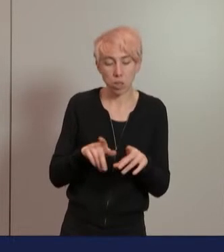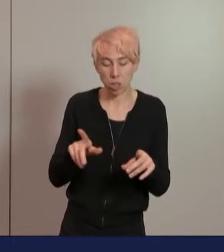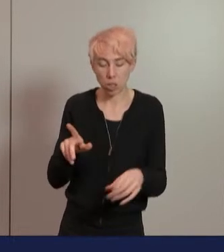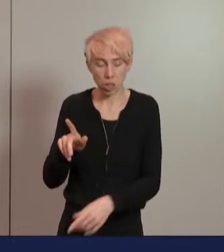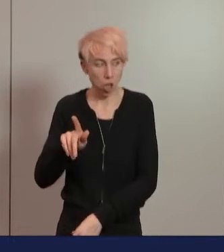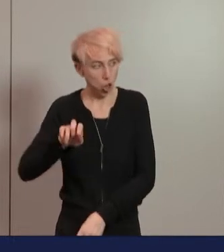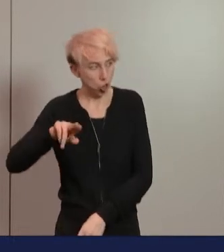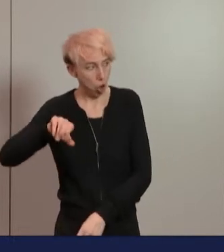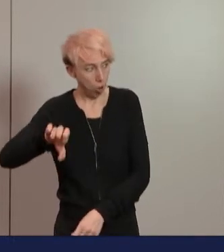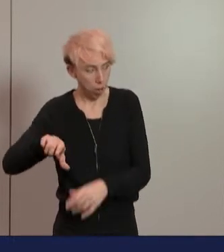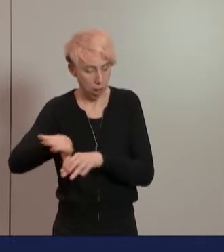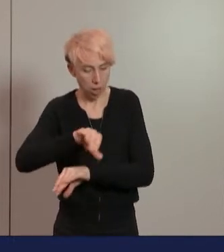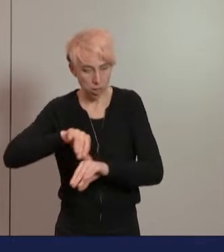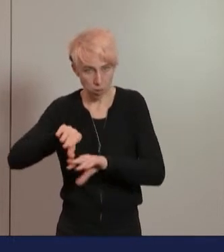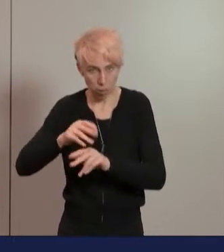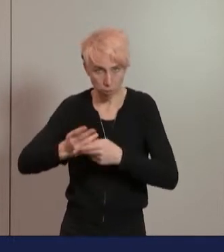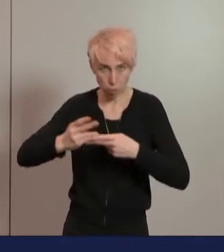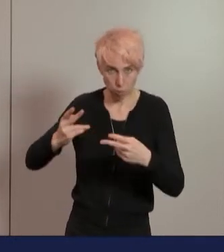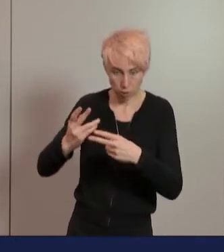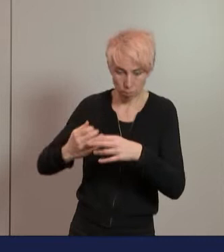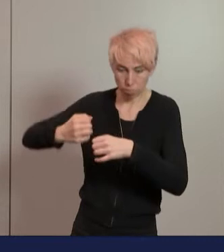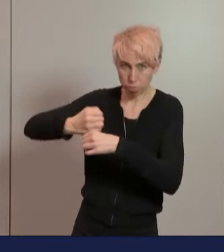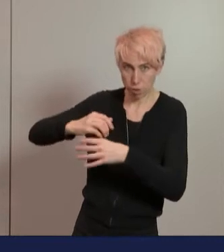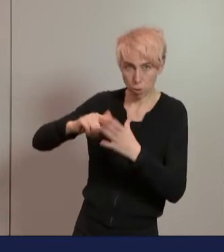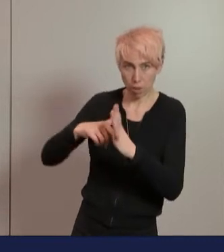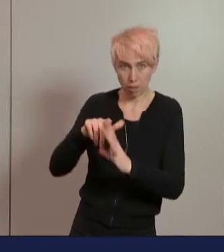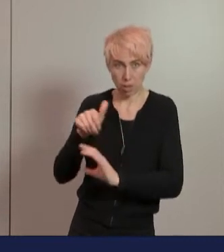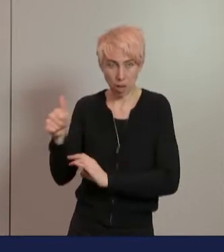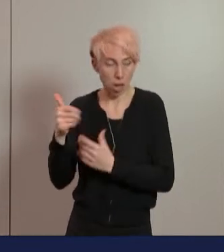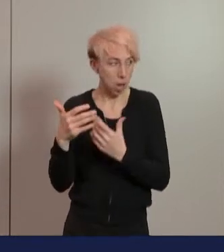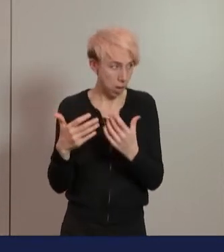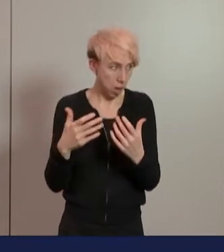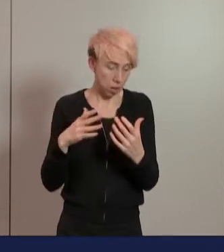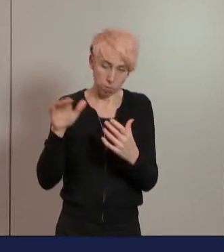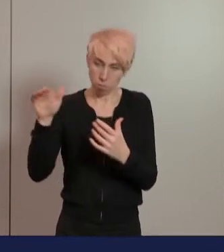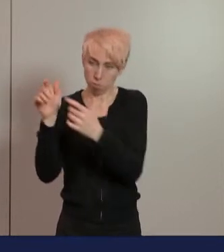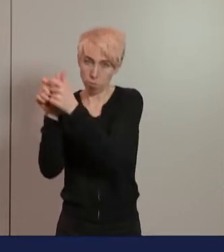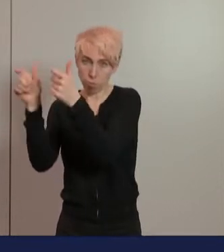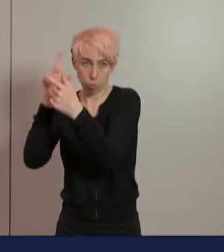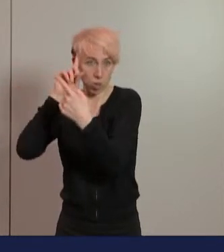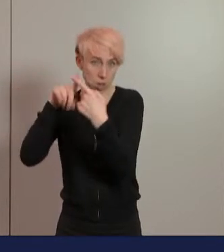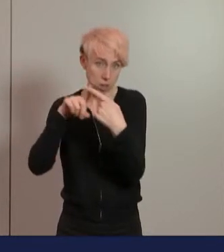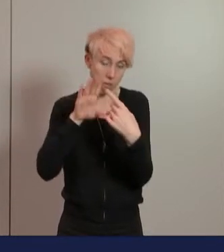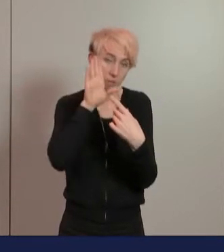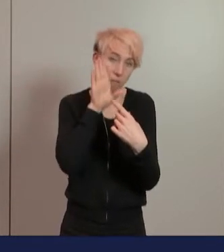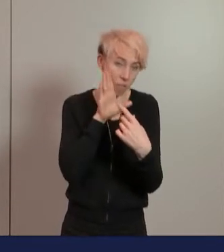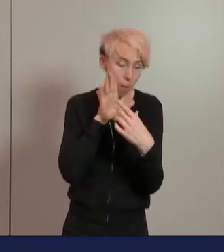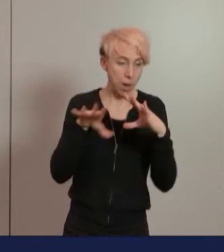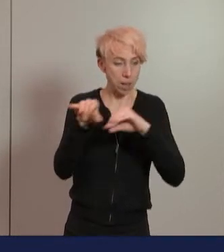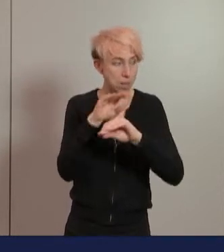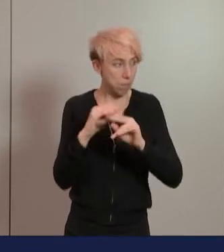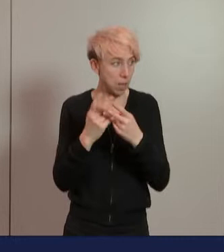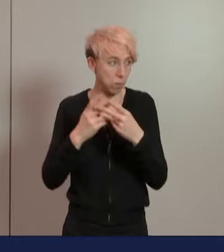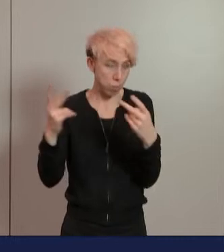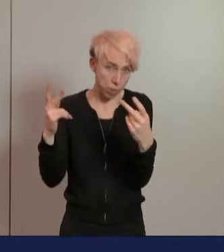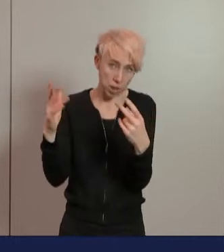public a été initiée en 2021. On a fait appel à un prestataire pour que les femmes investissent l'espace public et